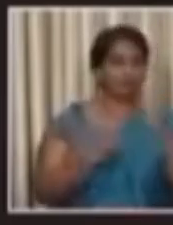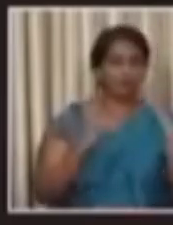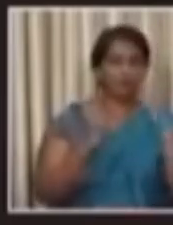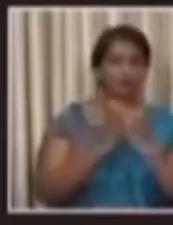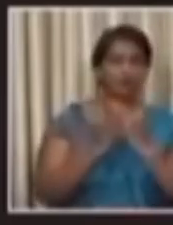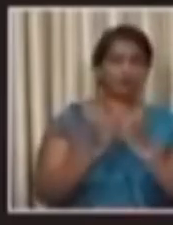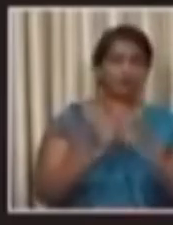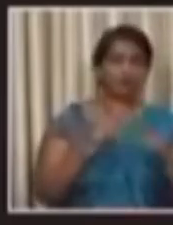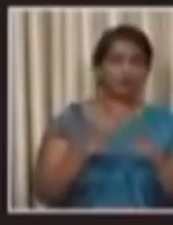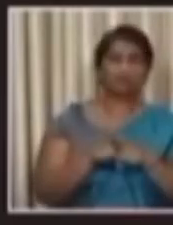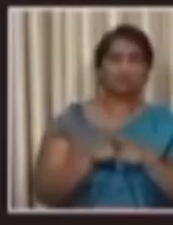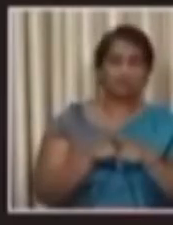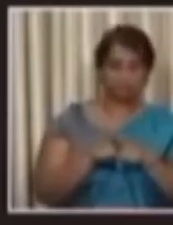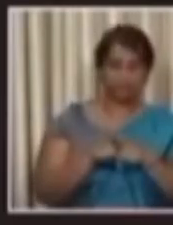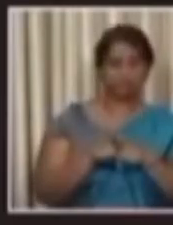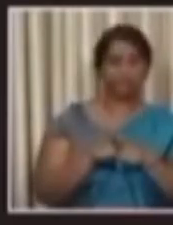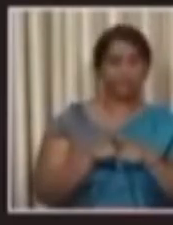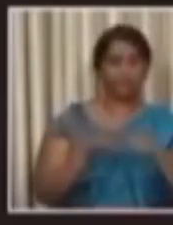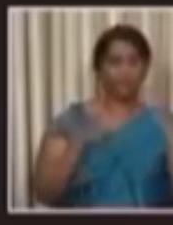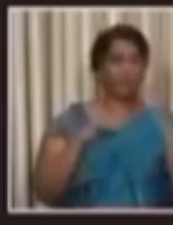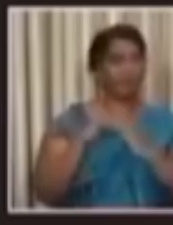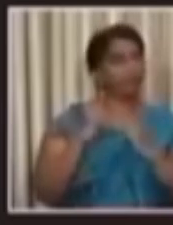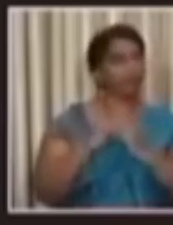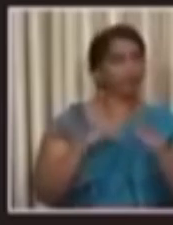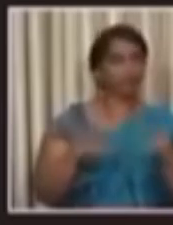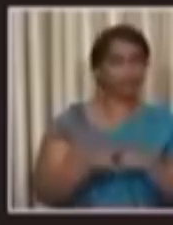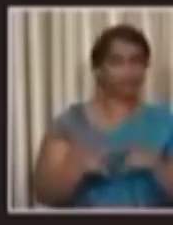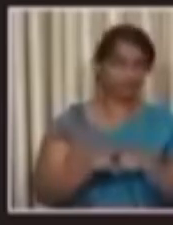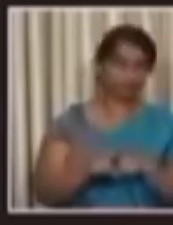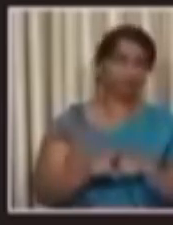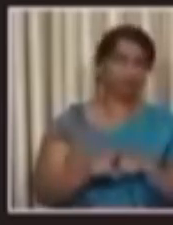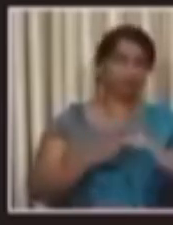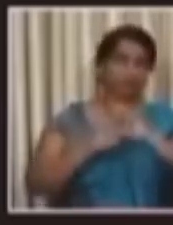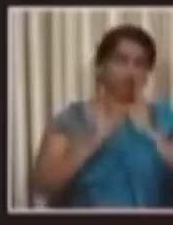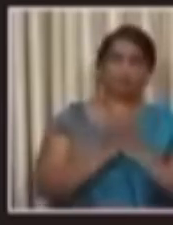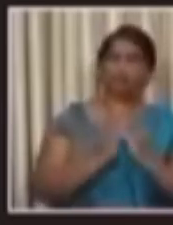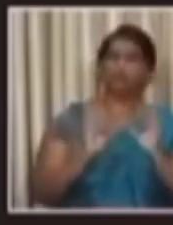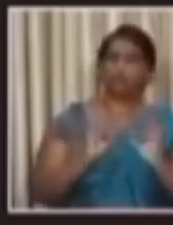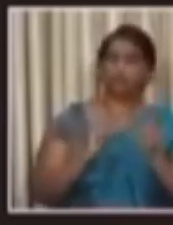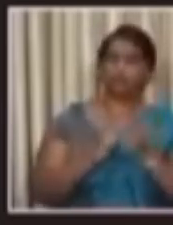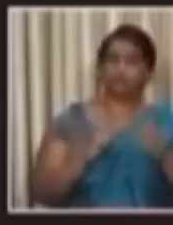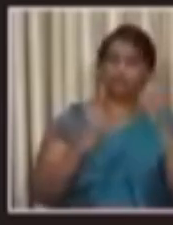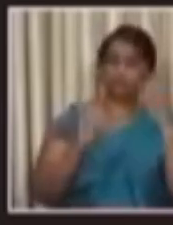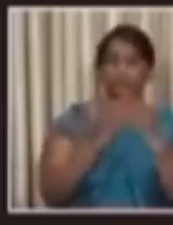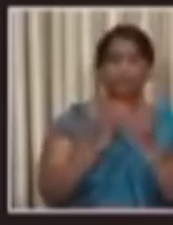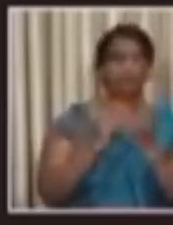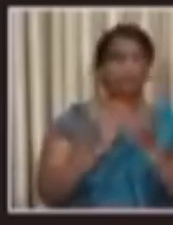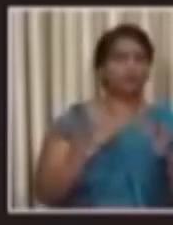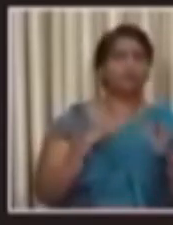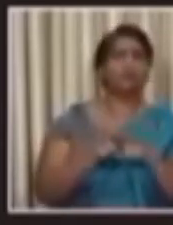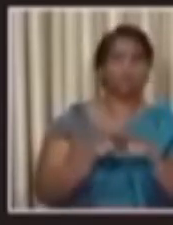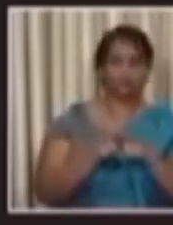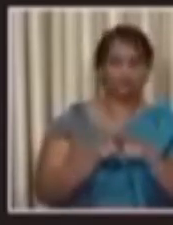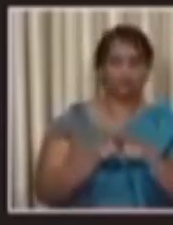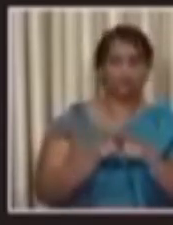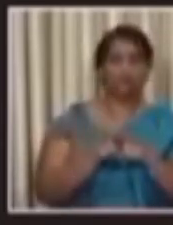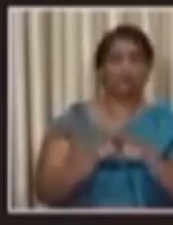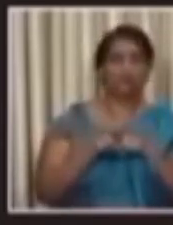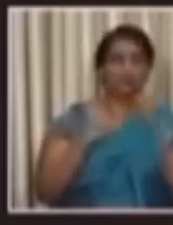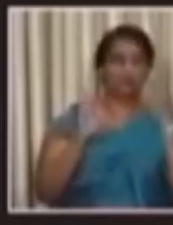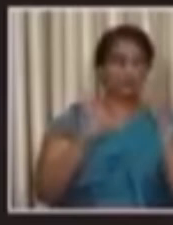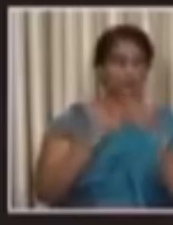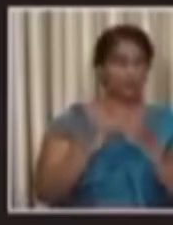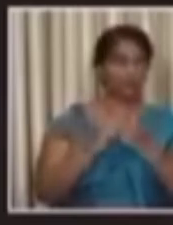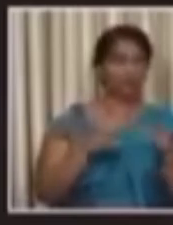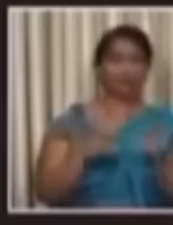අපිට කෙටි කාලින ලේඛකණයකට යන්න වෙන්නේ. අපි මේ දවස්වල අමාත්‍යංශවල සියල්ලම සූදානම් කරනවා. ජාතික ජනබලවේගය විසින් මේ රටට